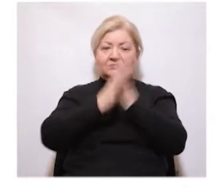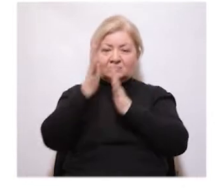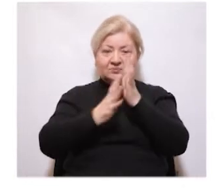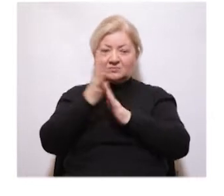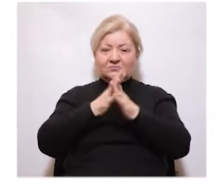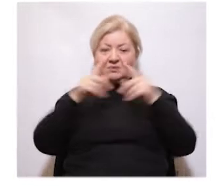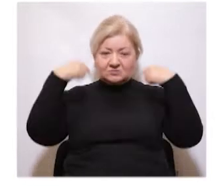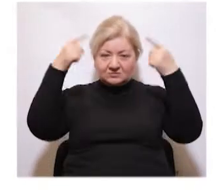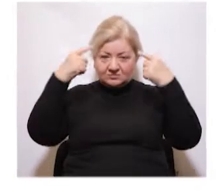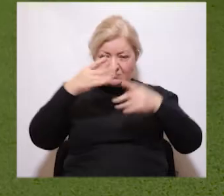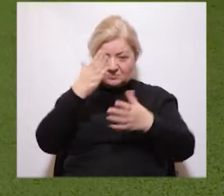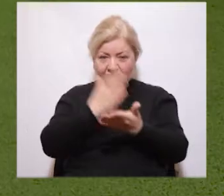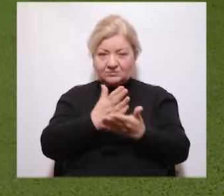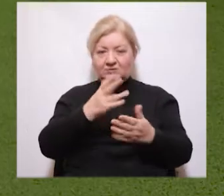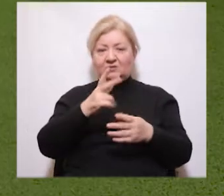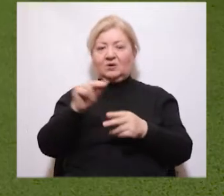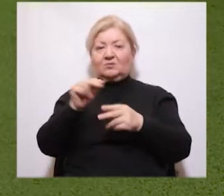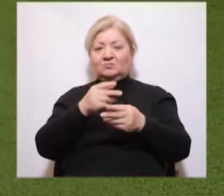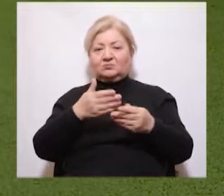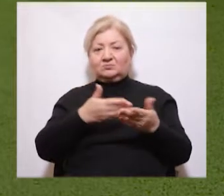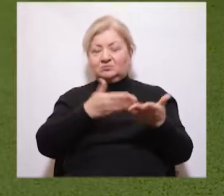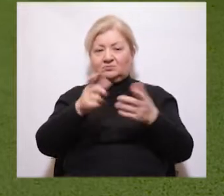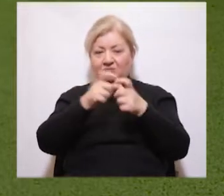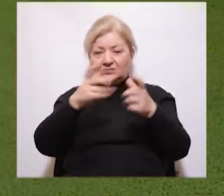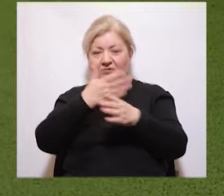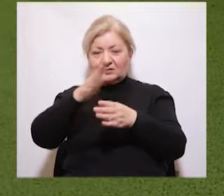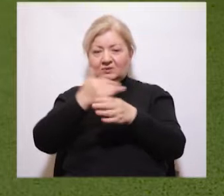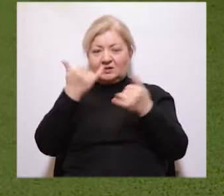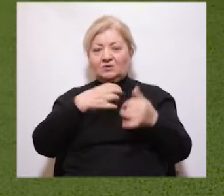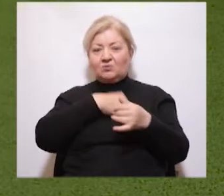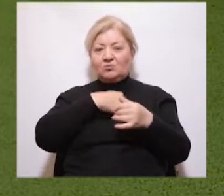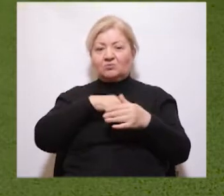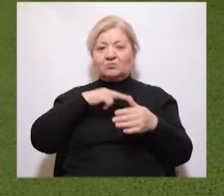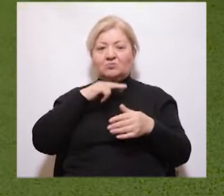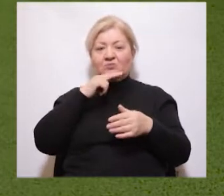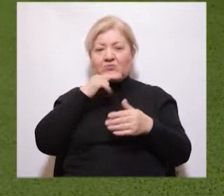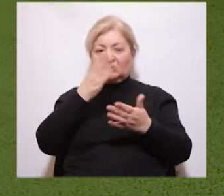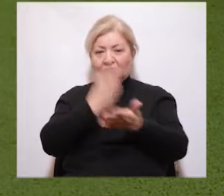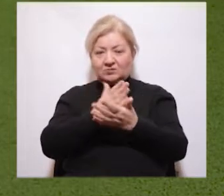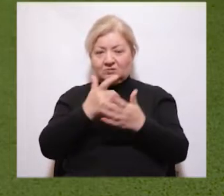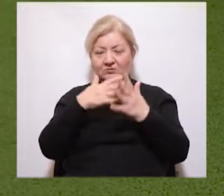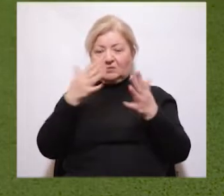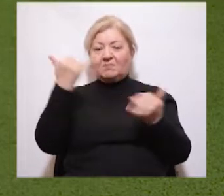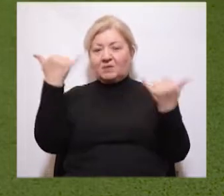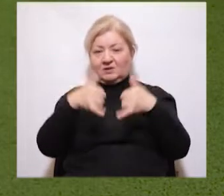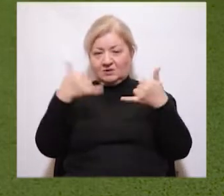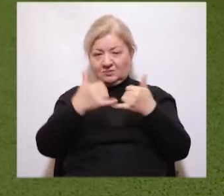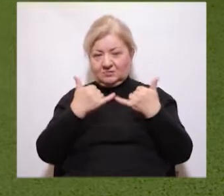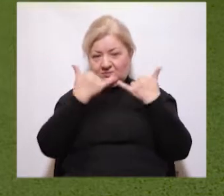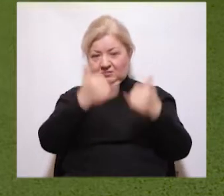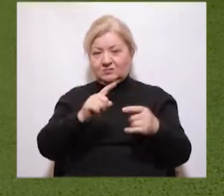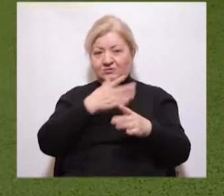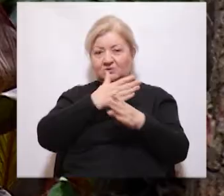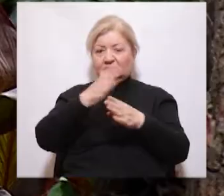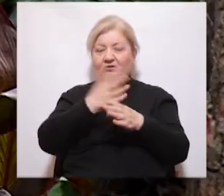მეცხოველეობად, მომსახურების სფეროც იყოფა ცალკეულ დარგებად. ახლა უფრო განსაკუთრებით დიდი ყურადღება მივაპყროთ